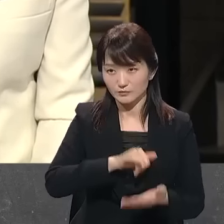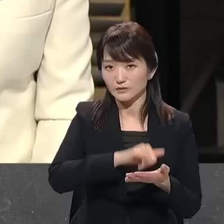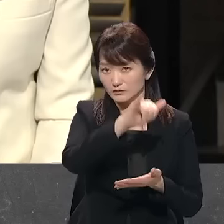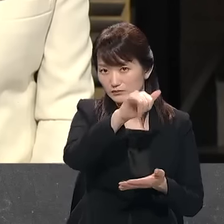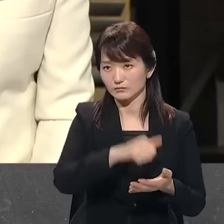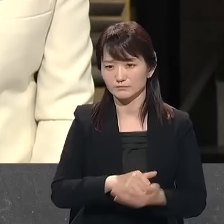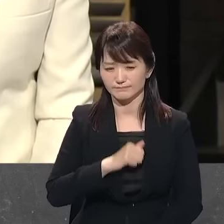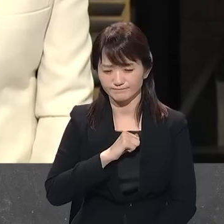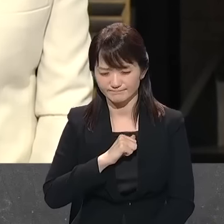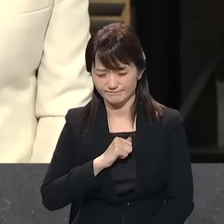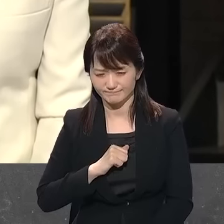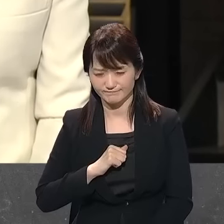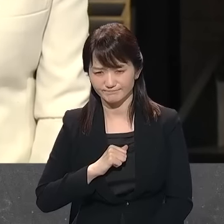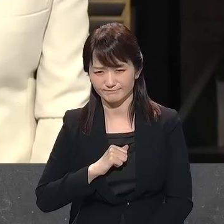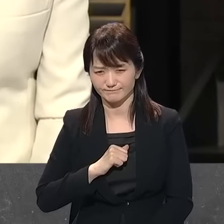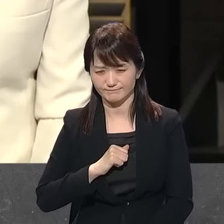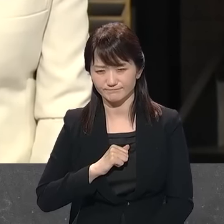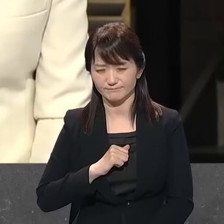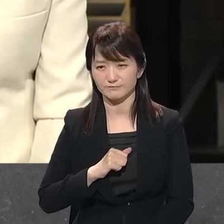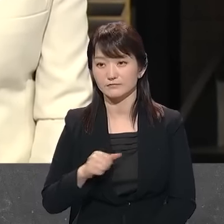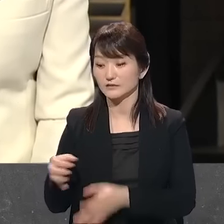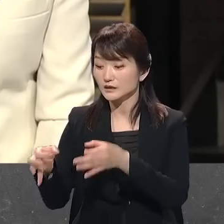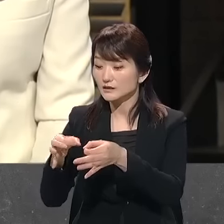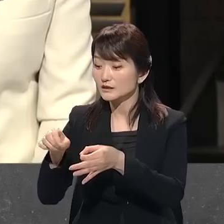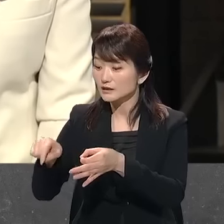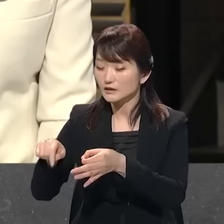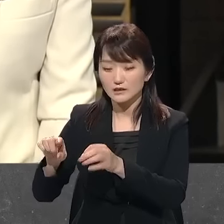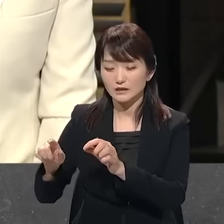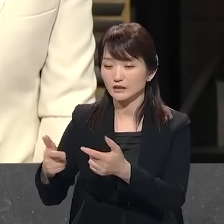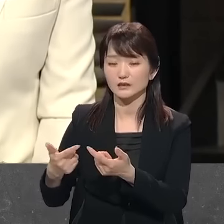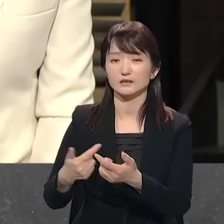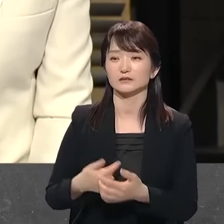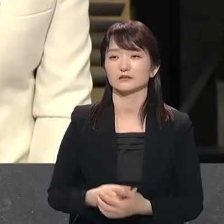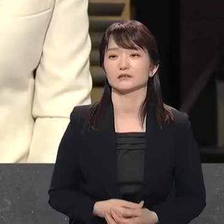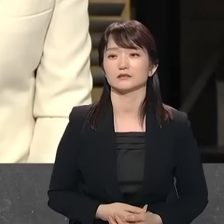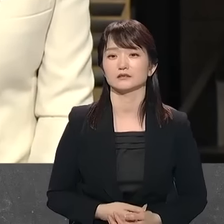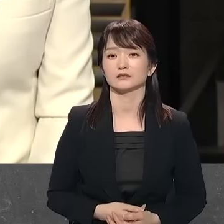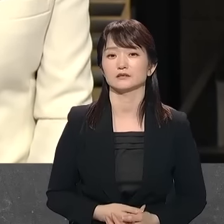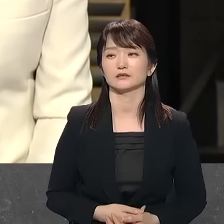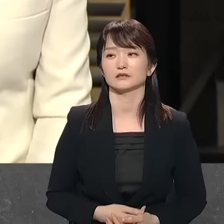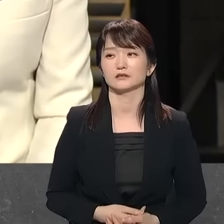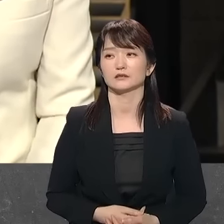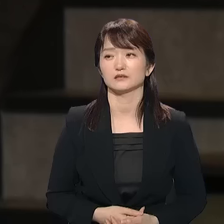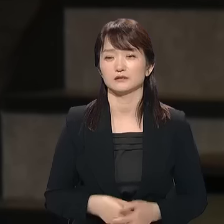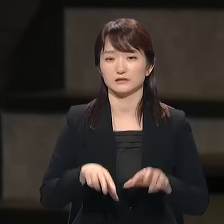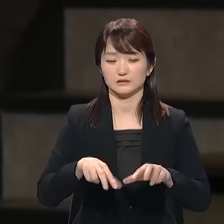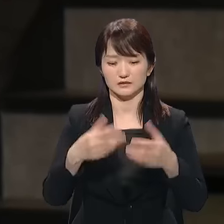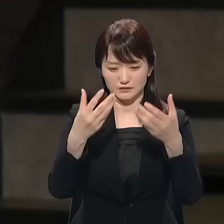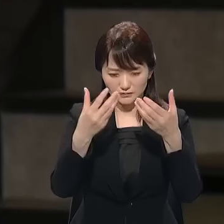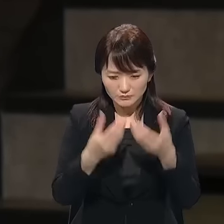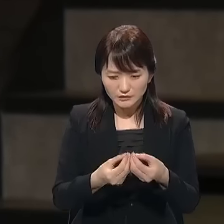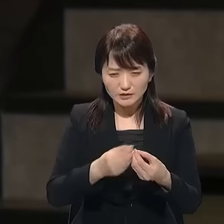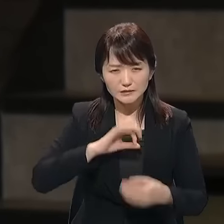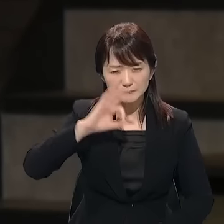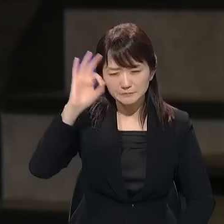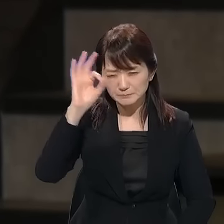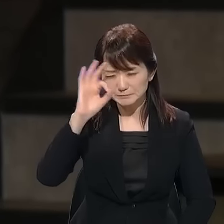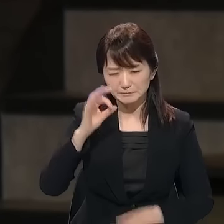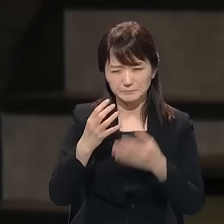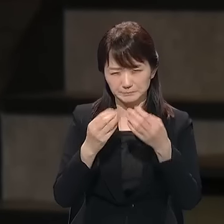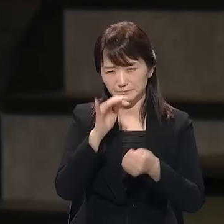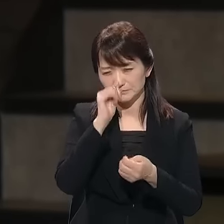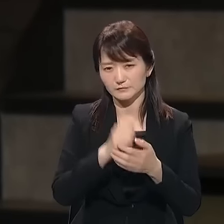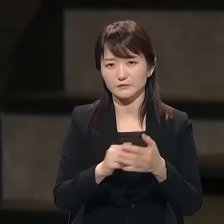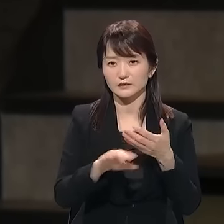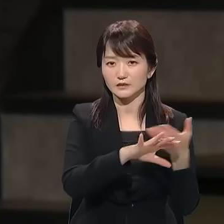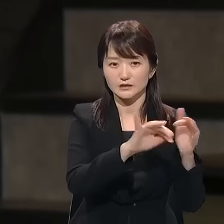그냥 버티는 거예요, 지금. 그러니까요. 이 가게가 그렇다는 게 아니라. 근데 워낙에 지금 이런 사례가 찾아보면 많다고 합니다. 그래서